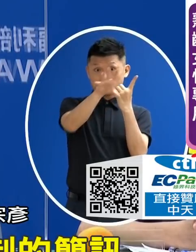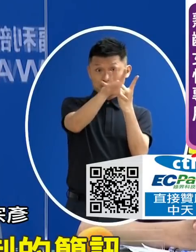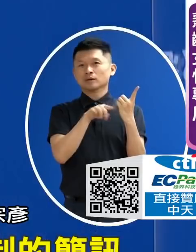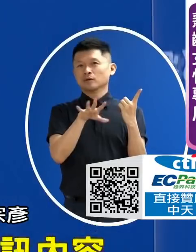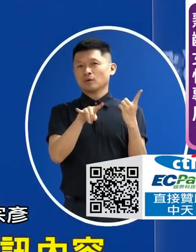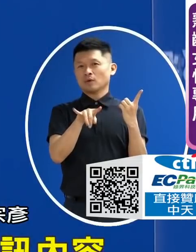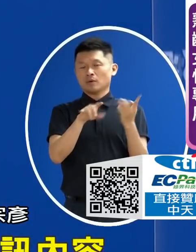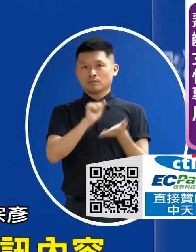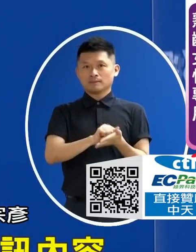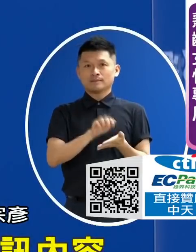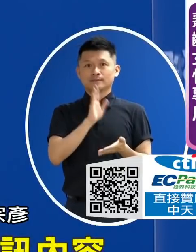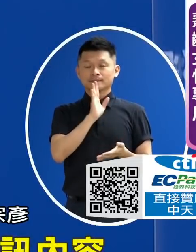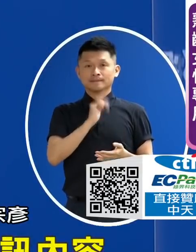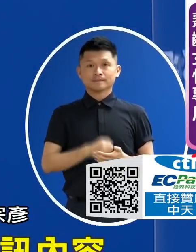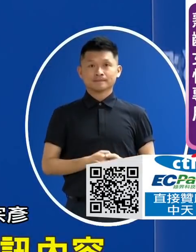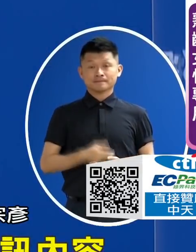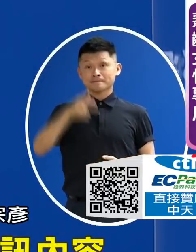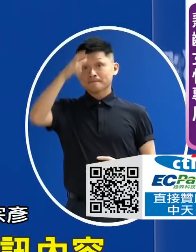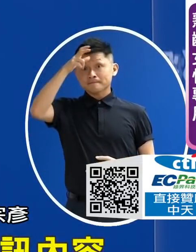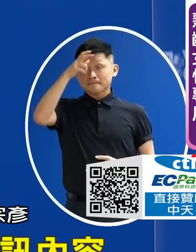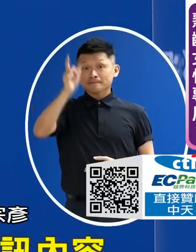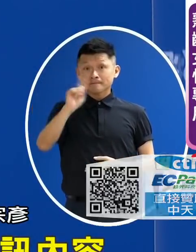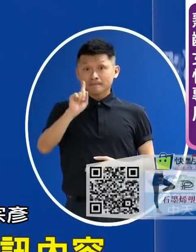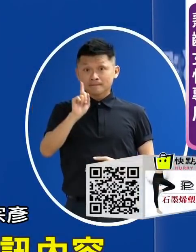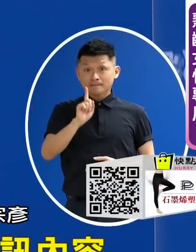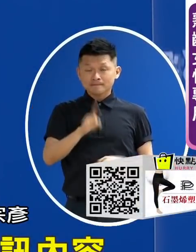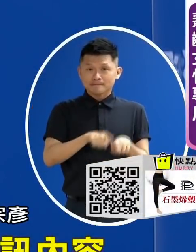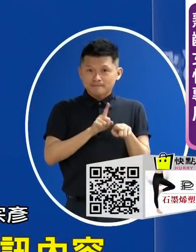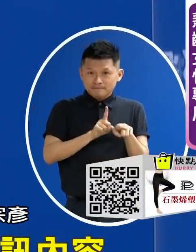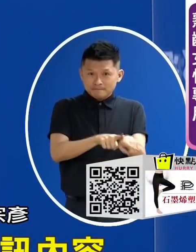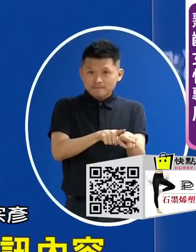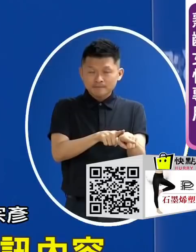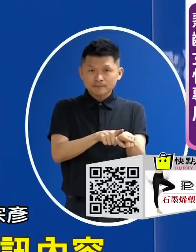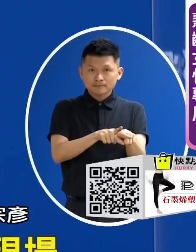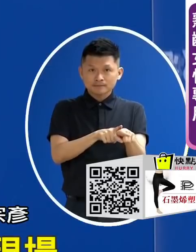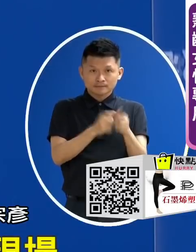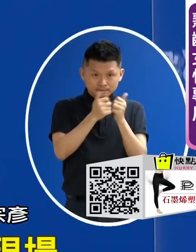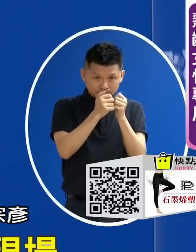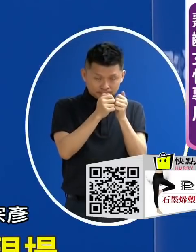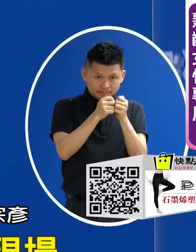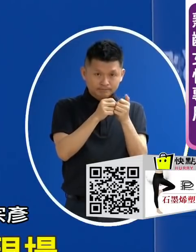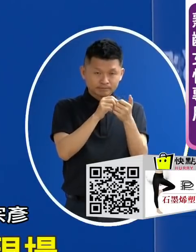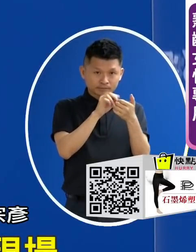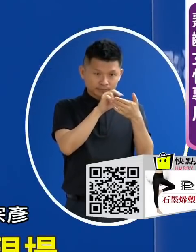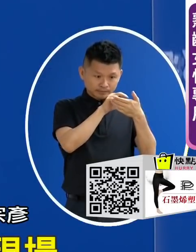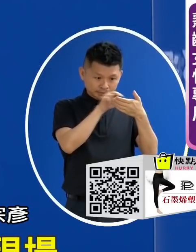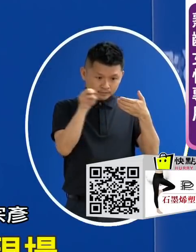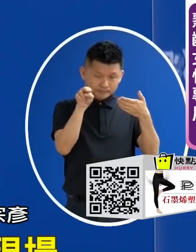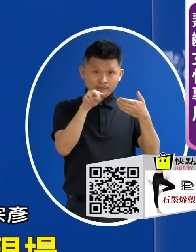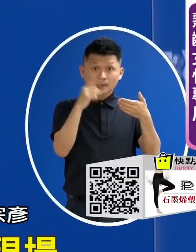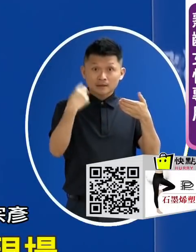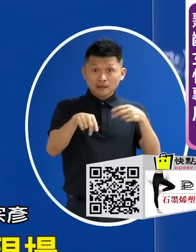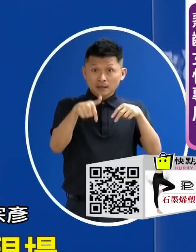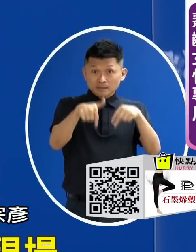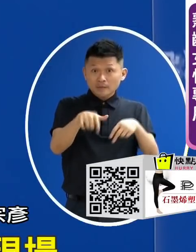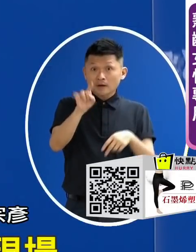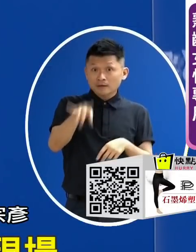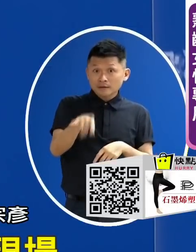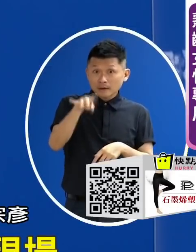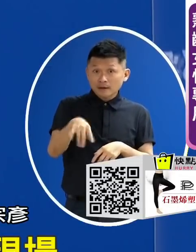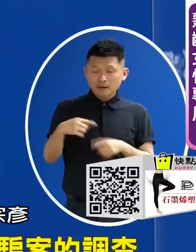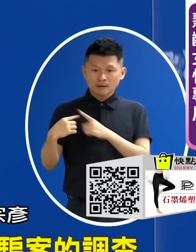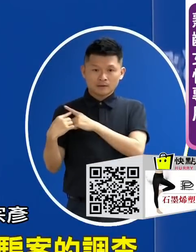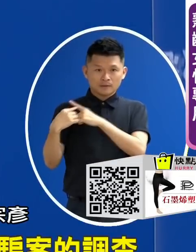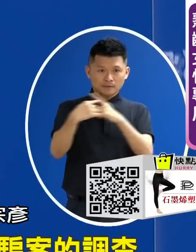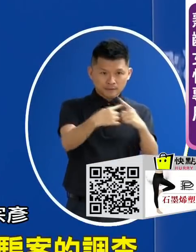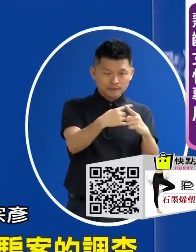讯，原警呢其实是依照这个简讯的这个内容、位置、代码，那实地到现场一